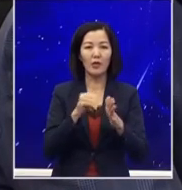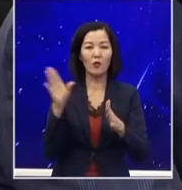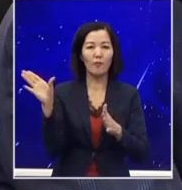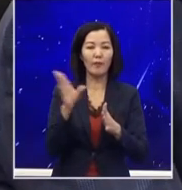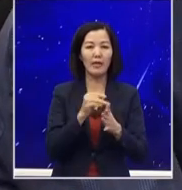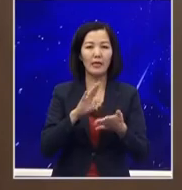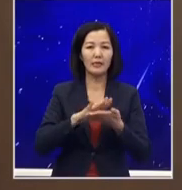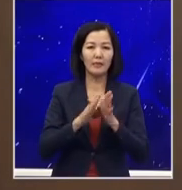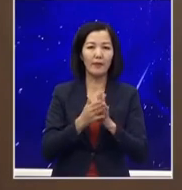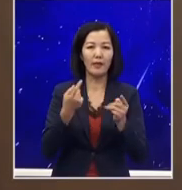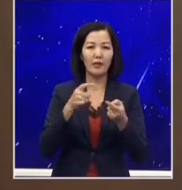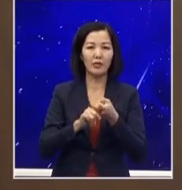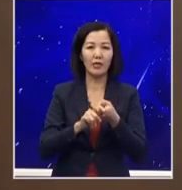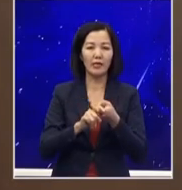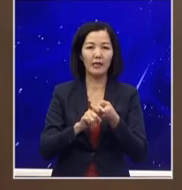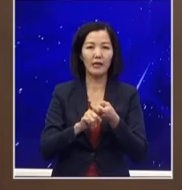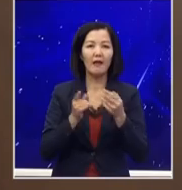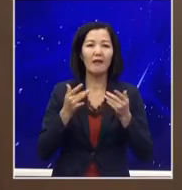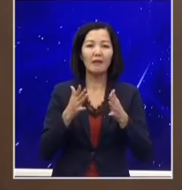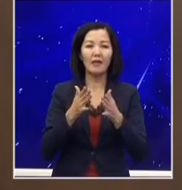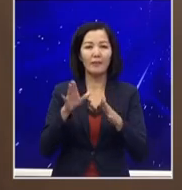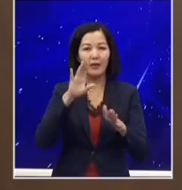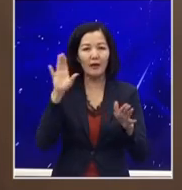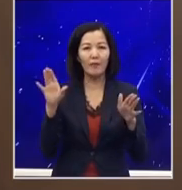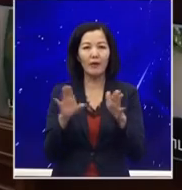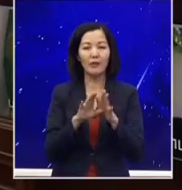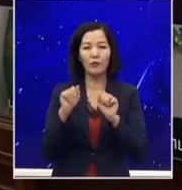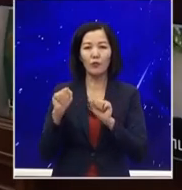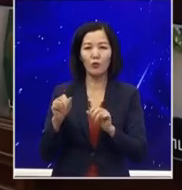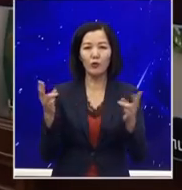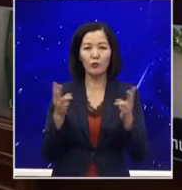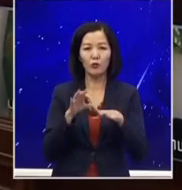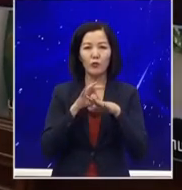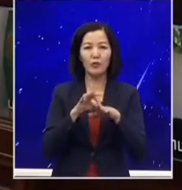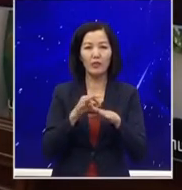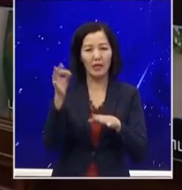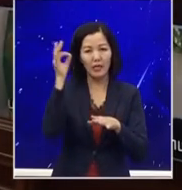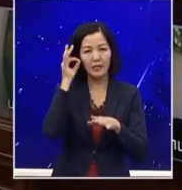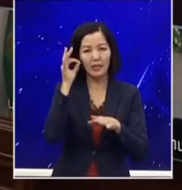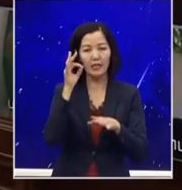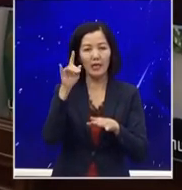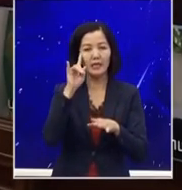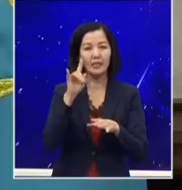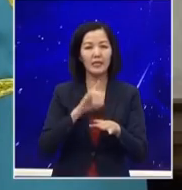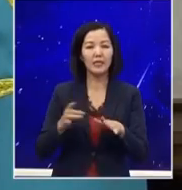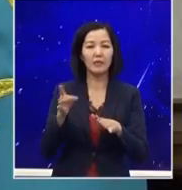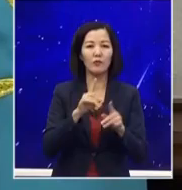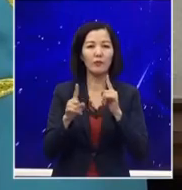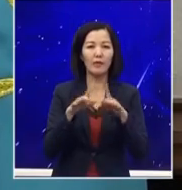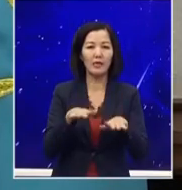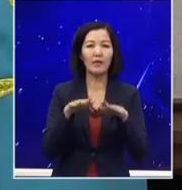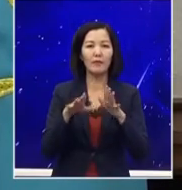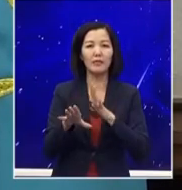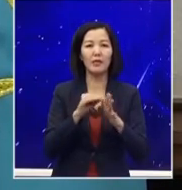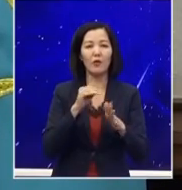сайлау барлық санитарлық эпидемиологиялық талаптарды сақтай отырып өткізілуі тиіс. Естеріңізге сала кетейік, Қазақстан Республикасы